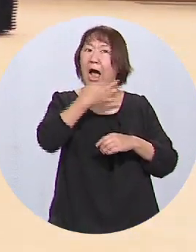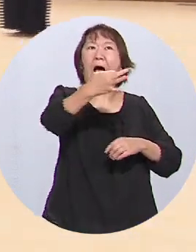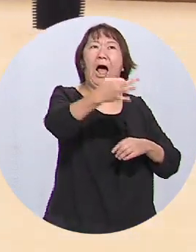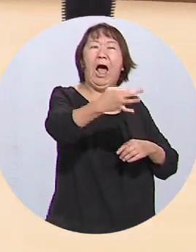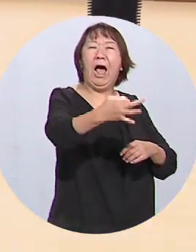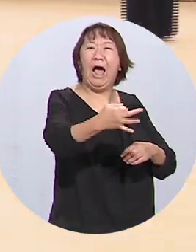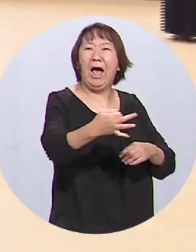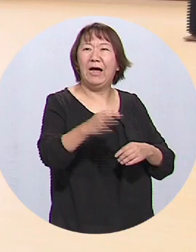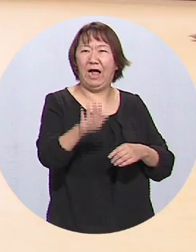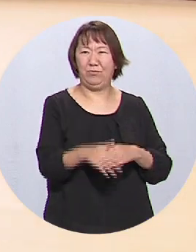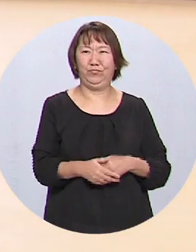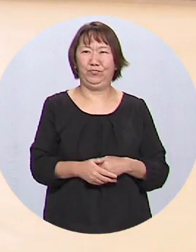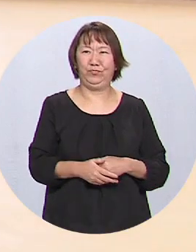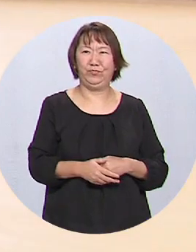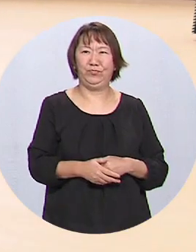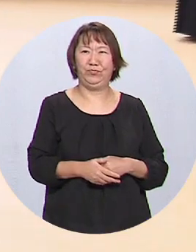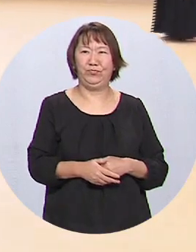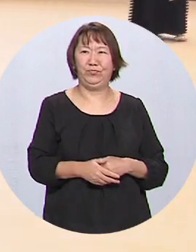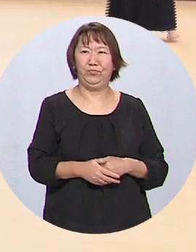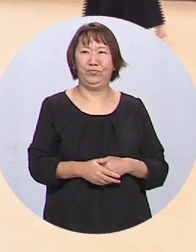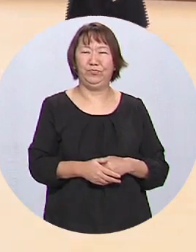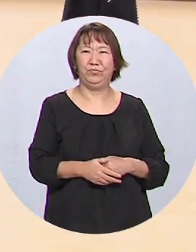ぞ、かない。